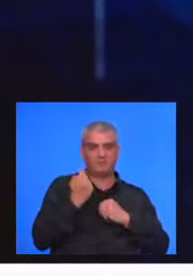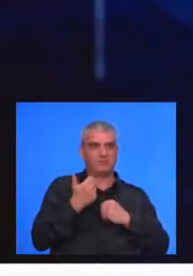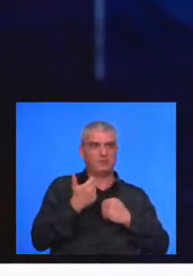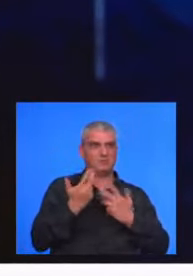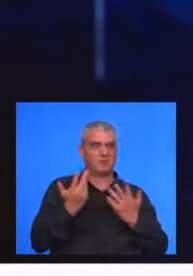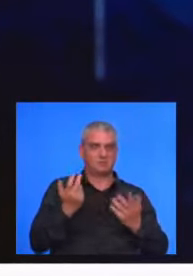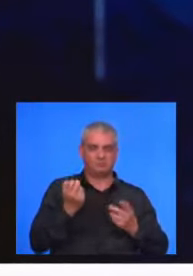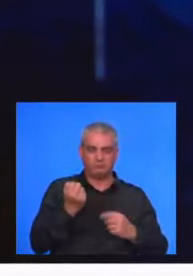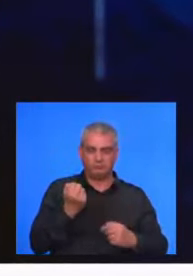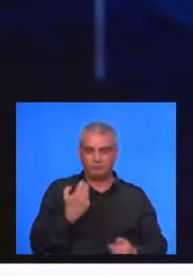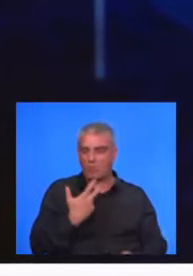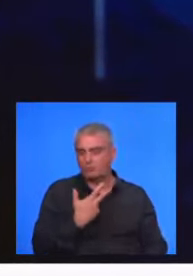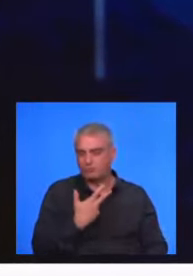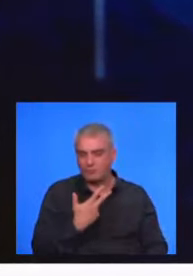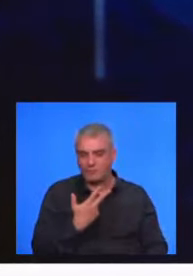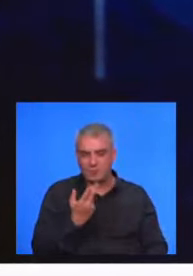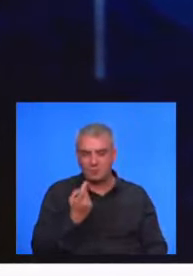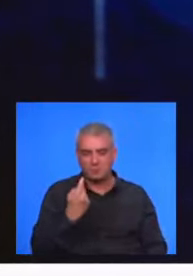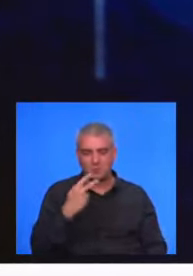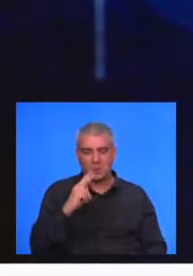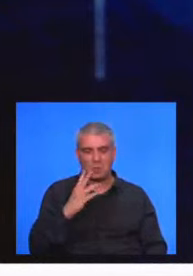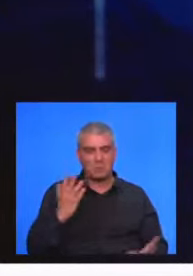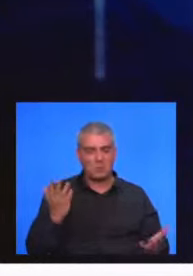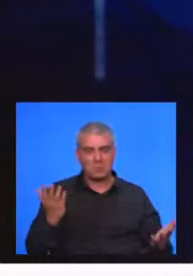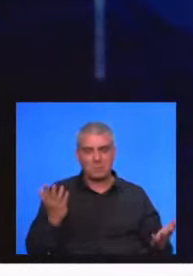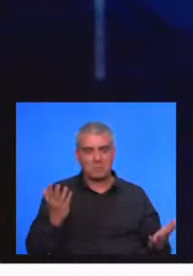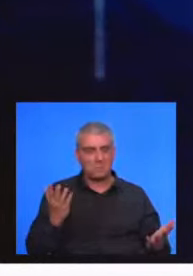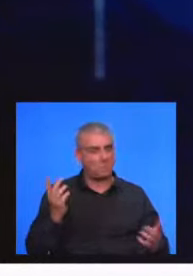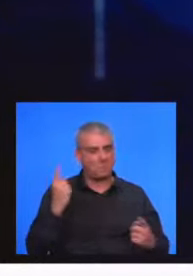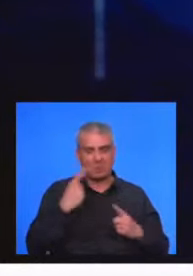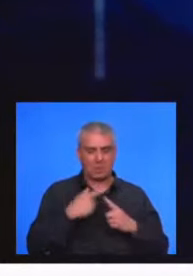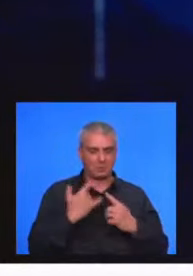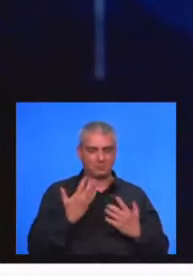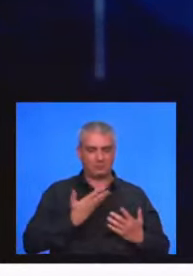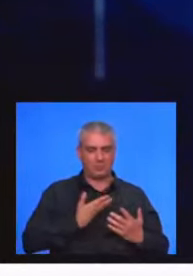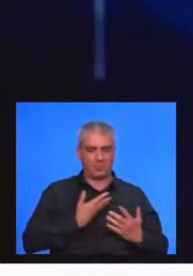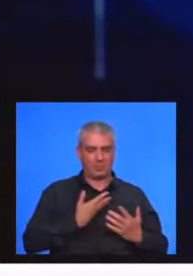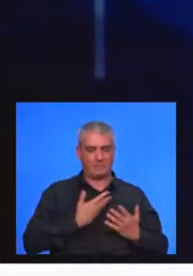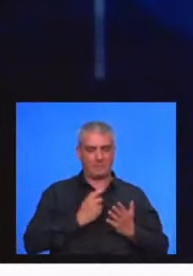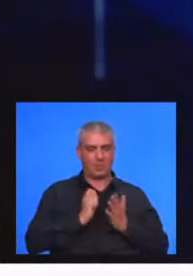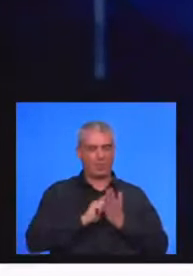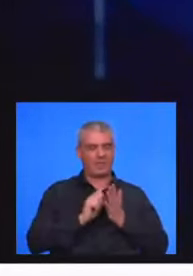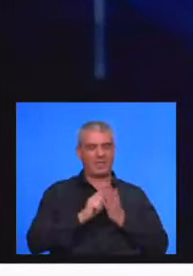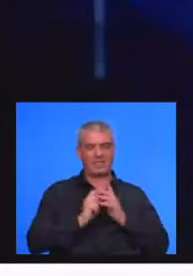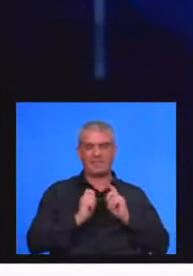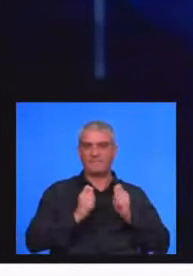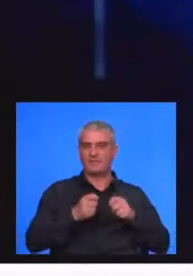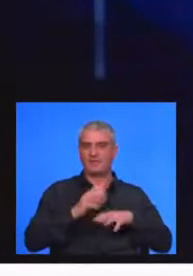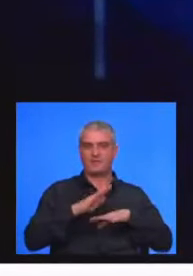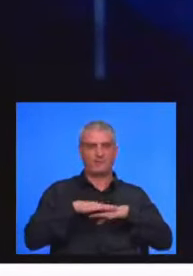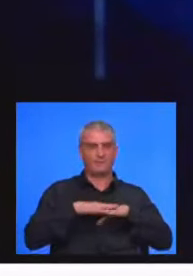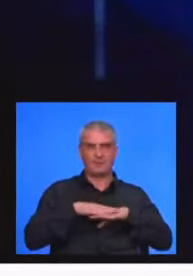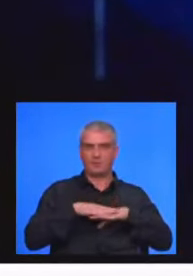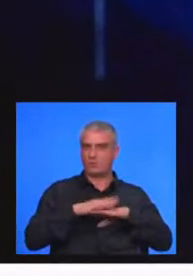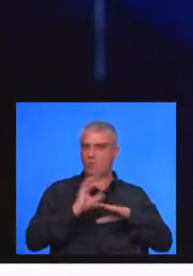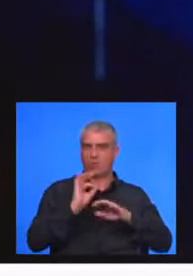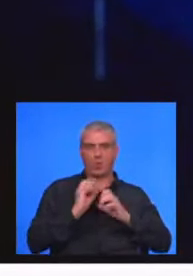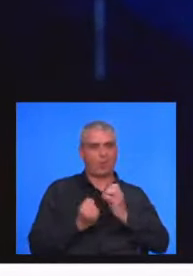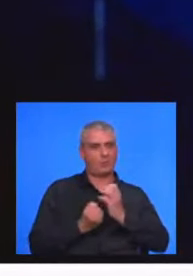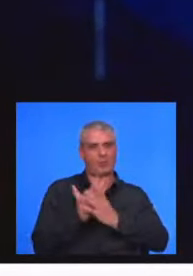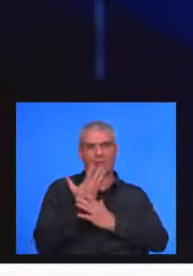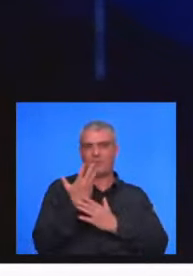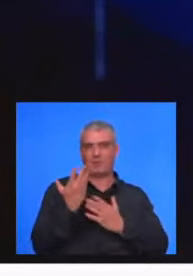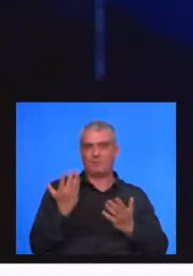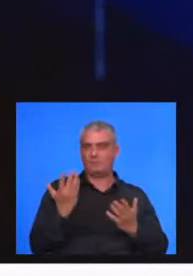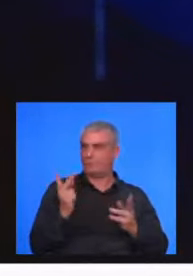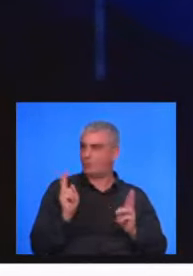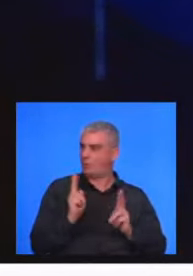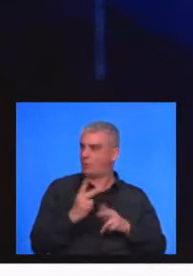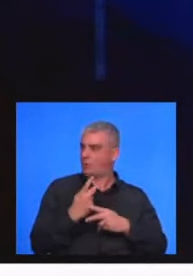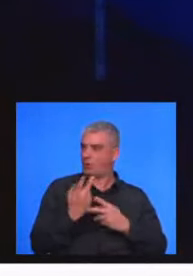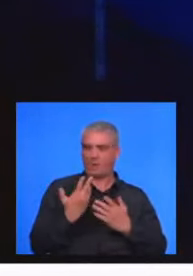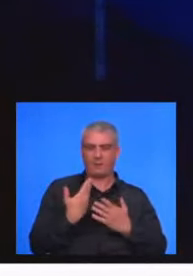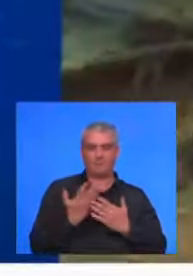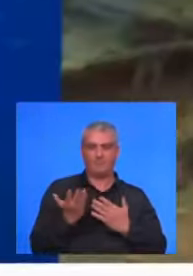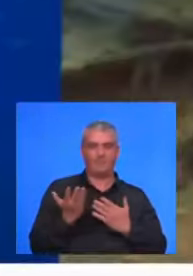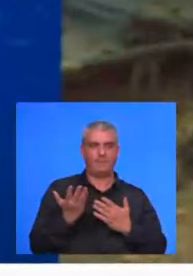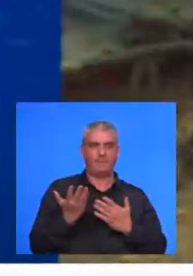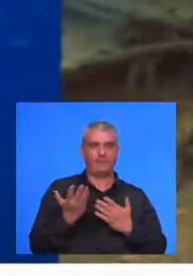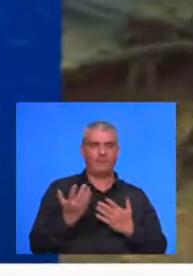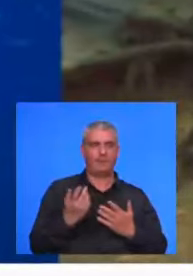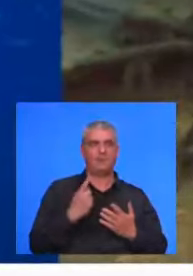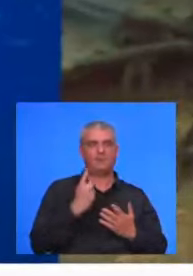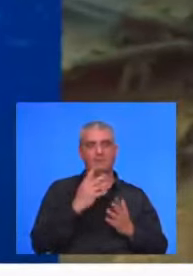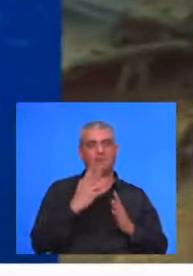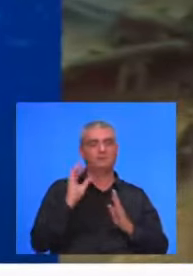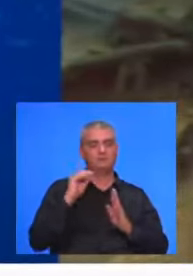שלושה שבועות, אולי אפילו יותר. הם עדיין לא קיבלו את כתבי המינוי. זו ועדה שעדיין לא קמה. הוא לא יכול מצד אחד. יש פה ויכוח קשה לבקר